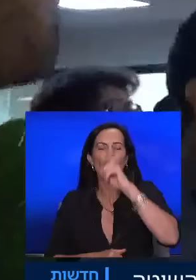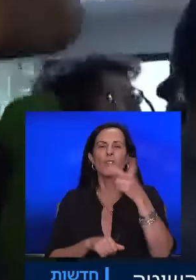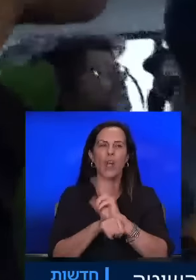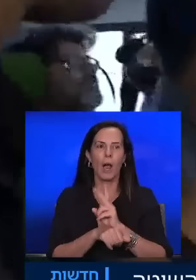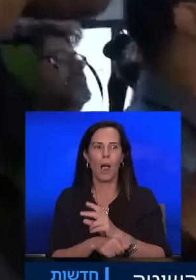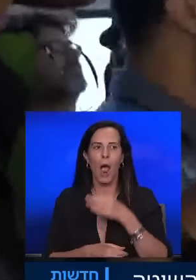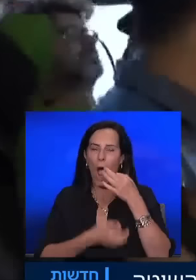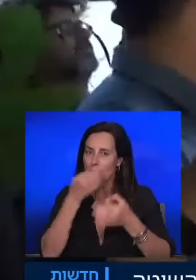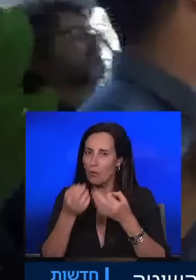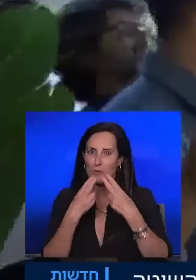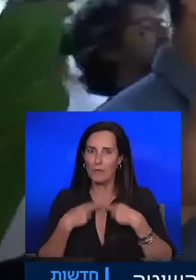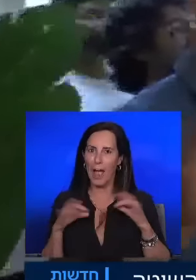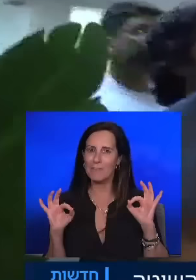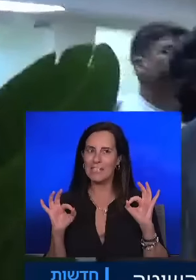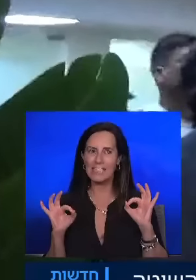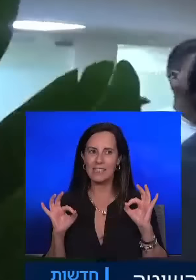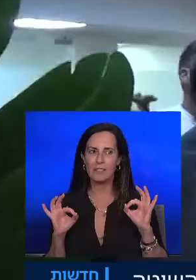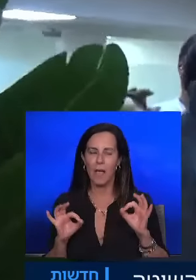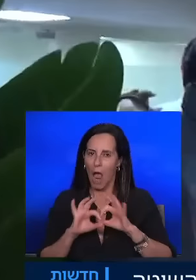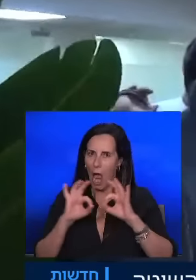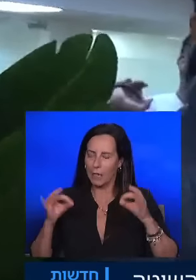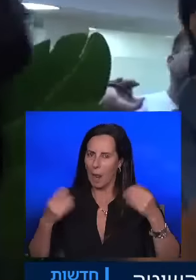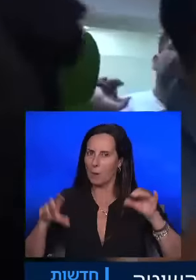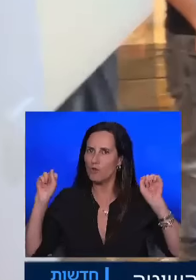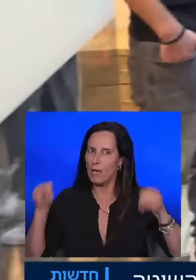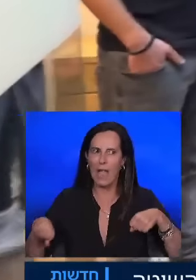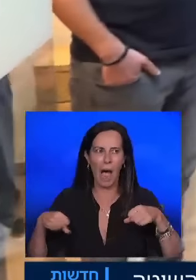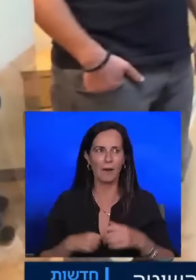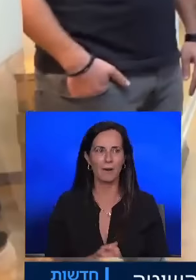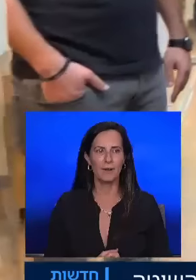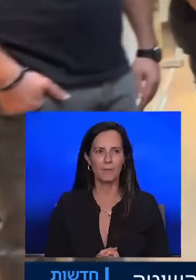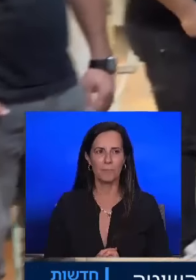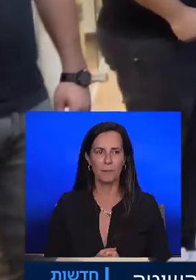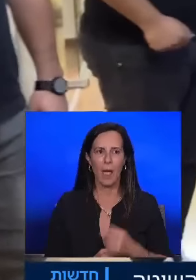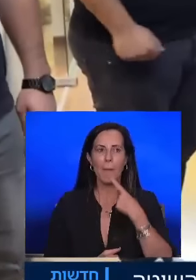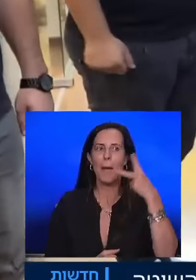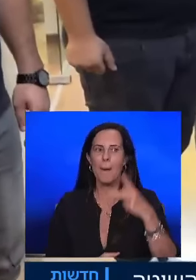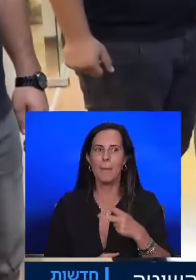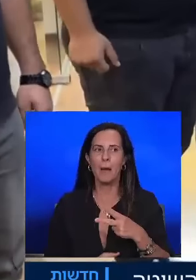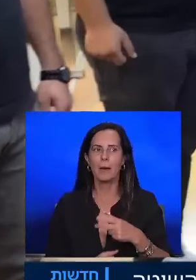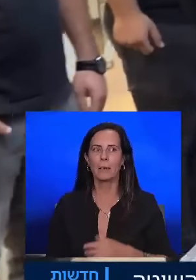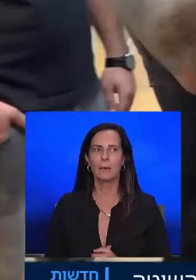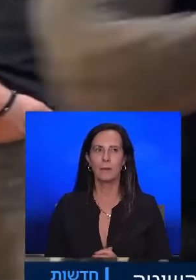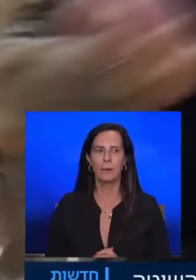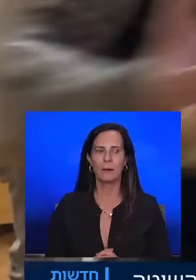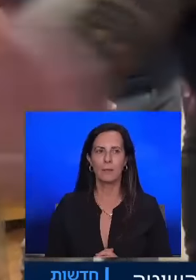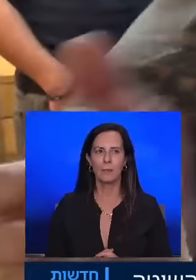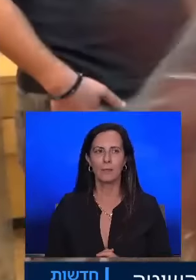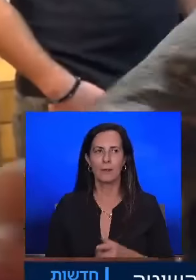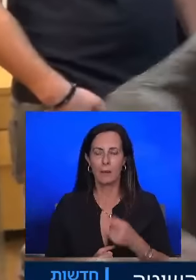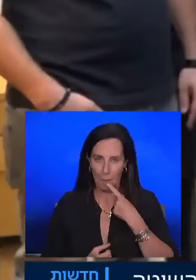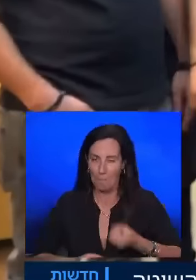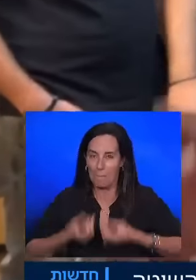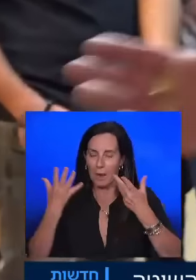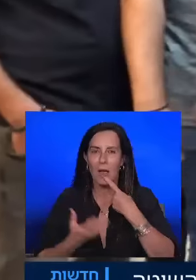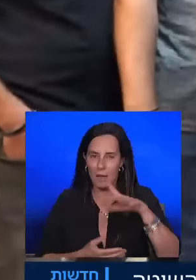יש לך כל מעצבן, יש לך שאלות בלי הפסקה. יופי, הרבה שאלות. יש לך הרבה שאלות. כלום ממני. למה? ככה לא בא לי. החלו לצאת משליטה. הזכרתם את פאפה. פאפה, רגע, רגע, רגע, רגע,